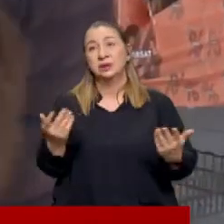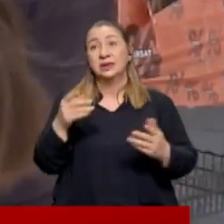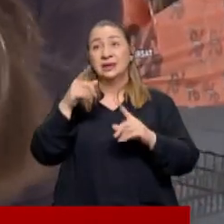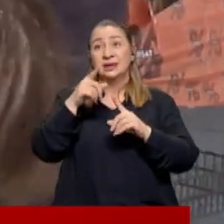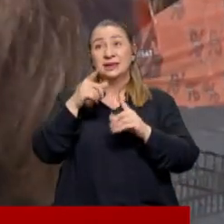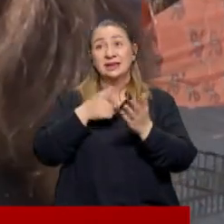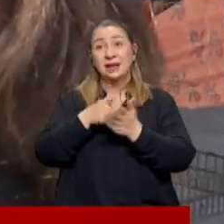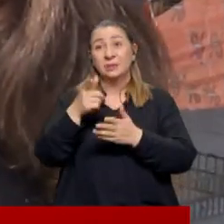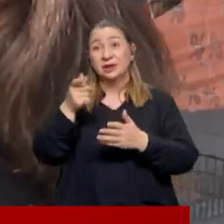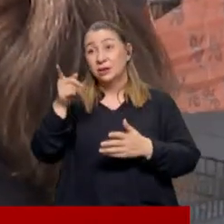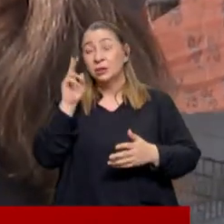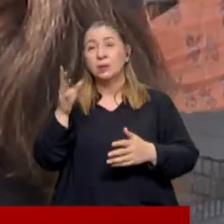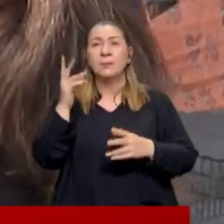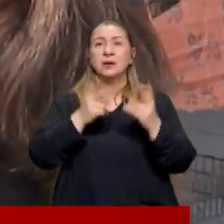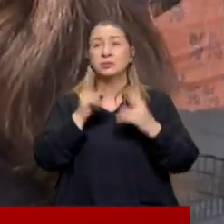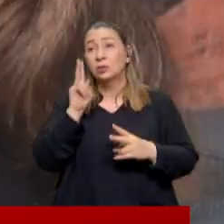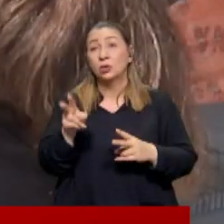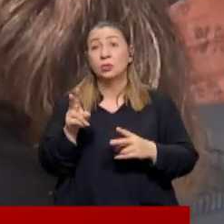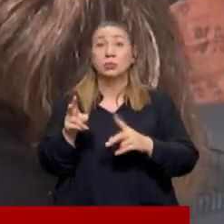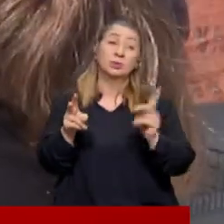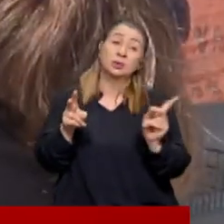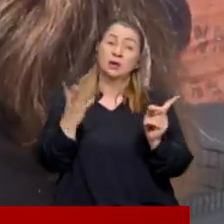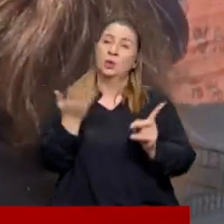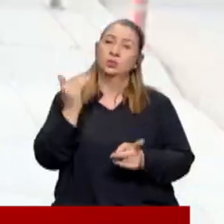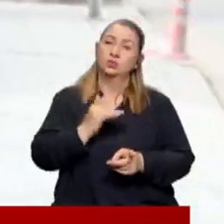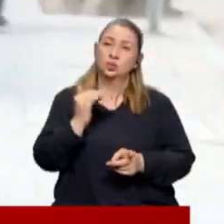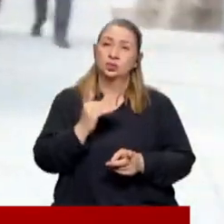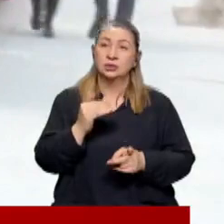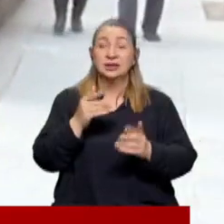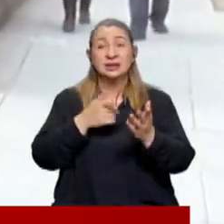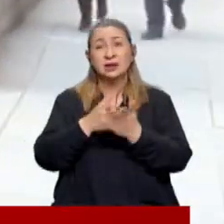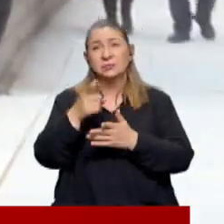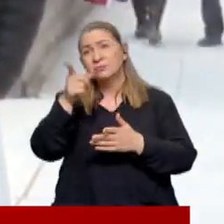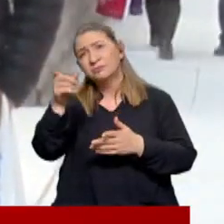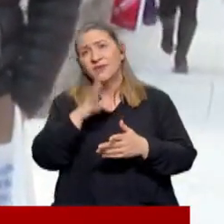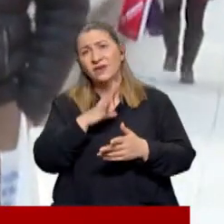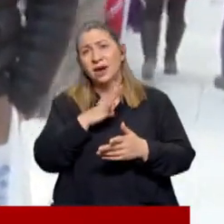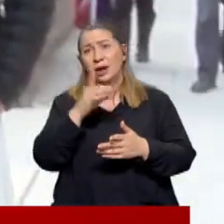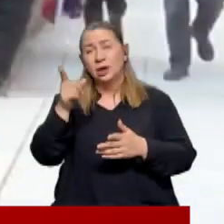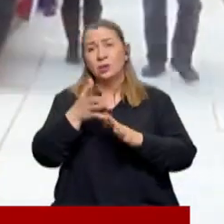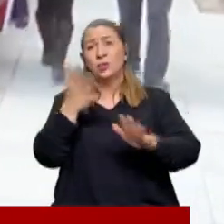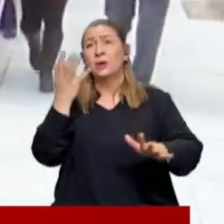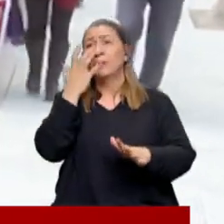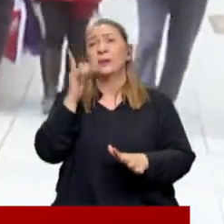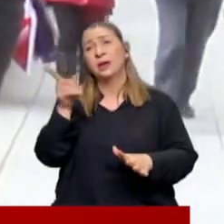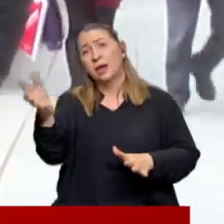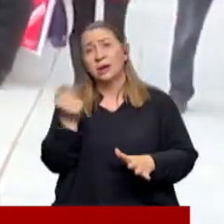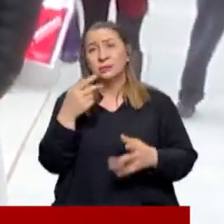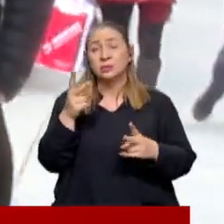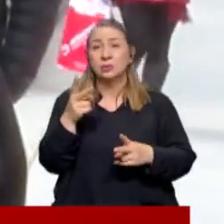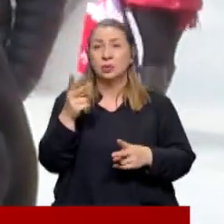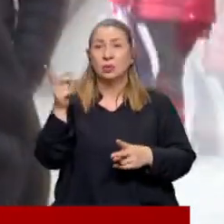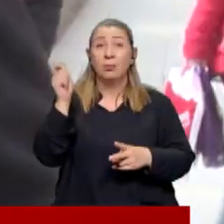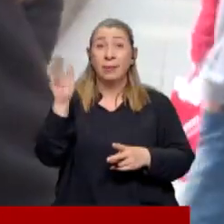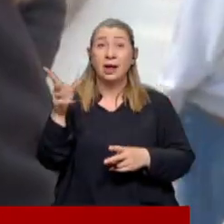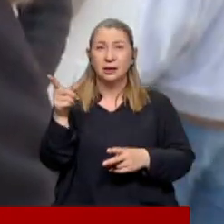tabi ölüm krediye girdiniz mi Orada zaman zaman bakıyorum Abur Ama kul geliyor fiyatlar Tarım Kredi Kooperatifleri de var aslında kuyrukta beklemeden oraya da girilebilir